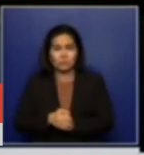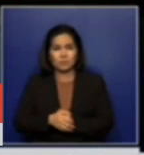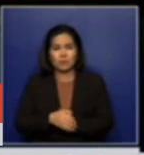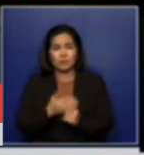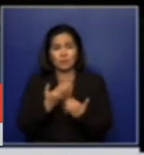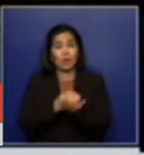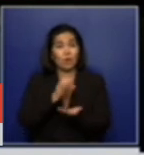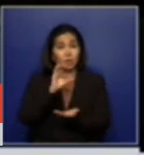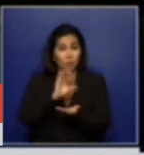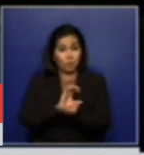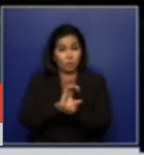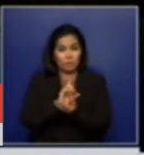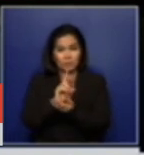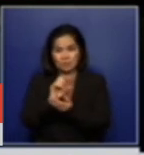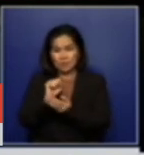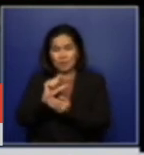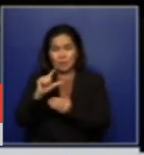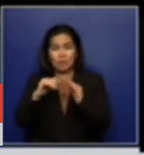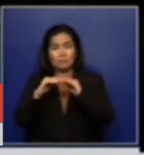ล้าน